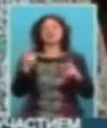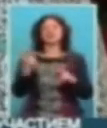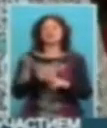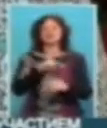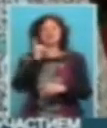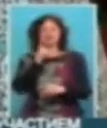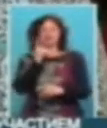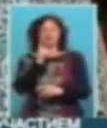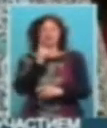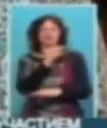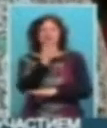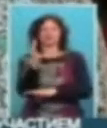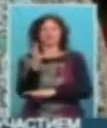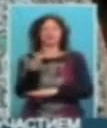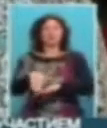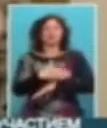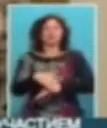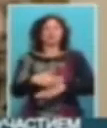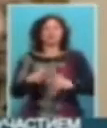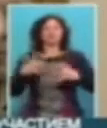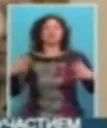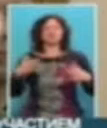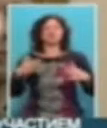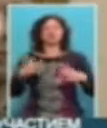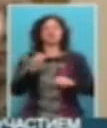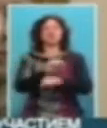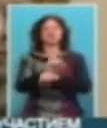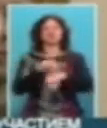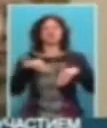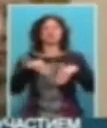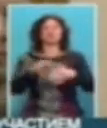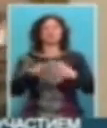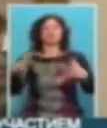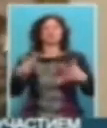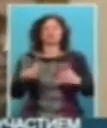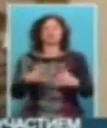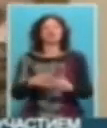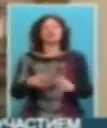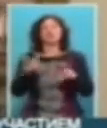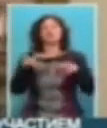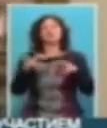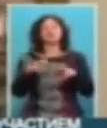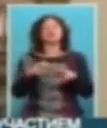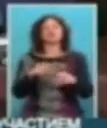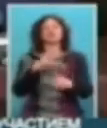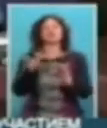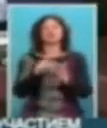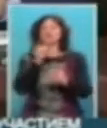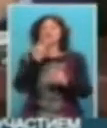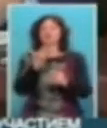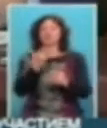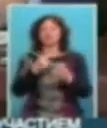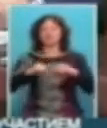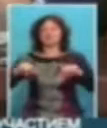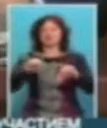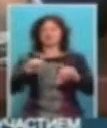привычного облика. Улица становится визуально шире, стоянок все больше. Для поиска компромисса в городском акимате создана комиссия по вопросам